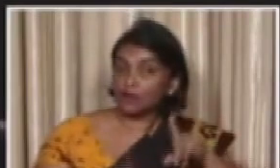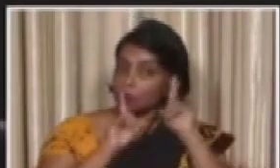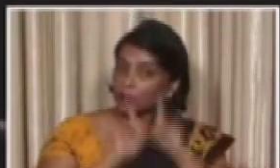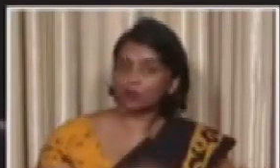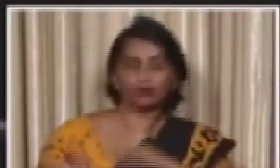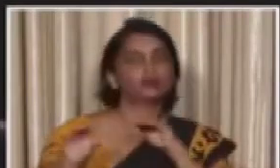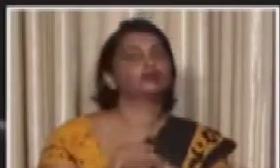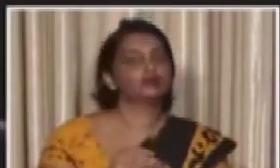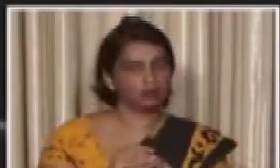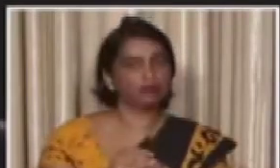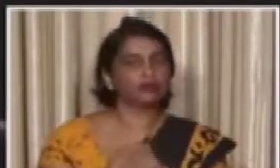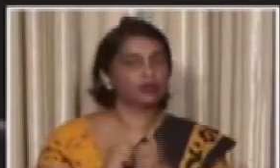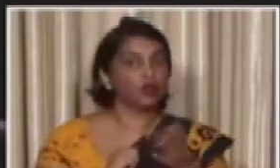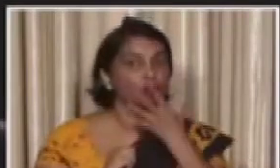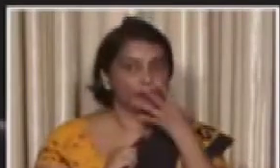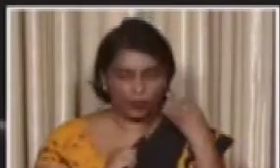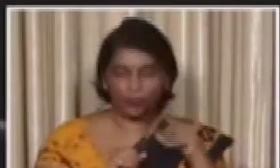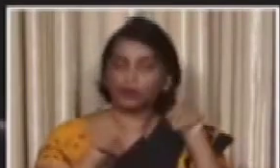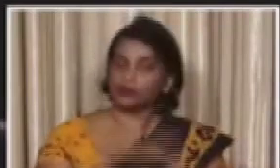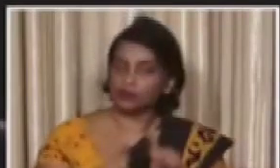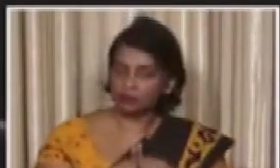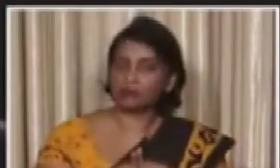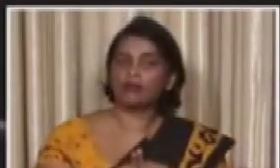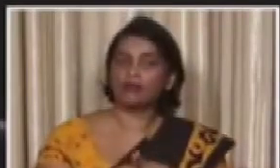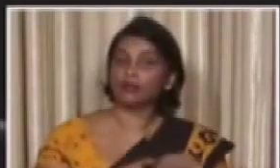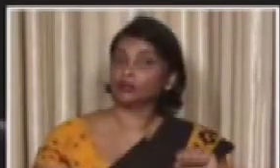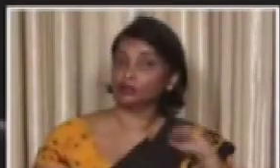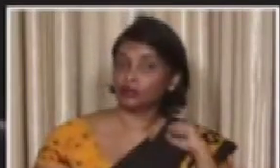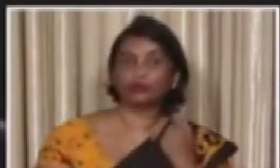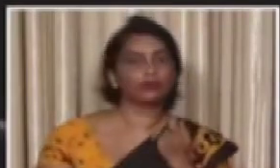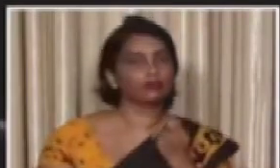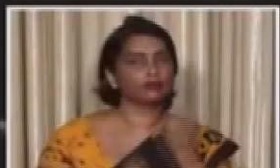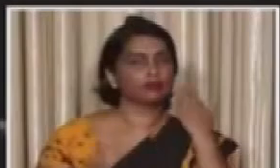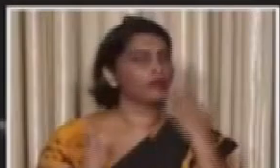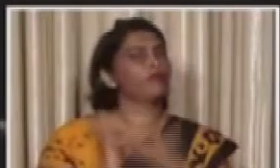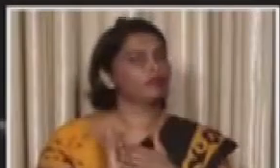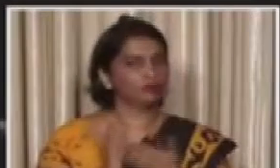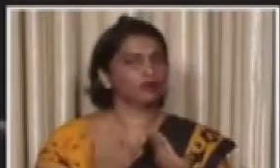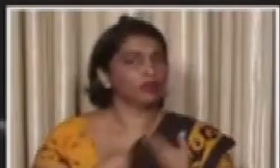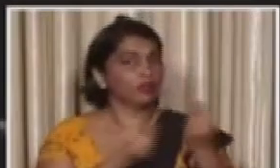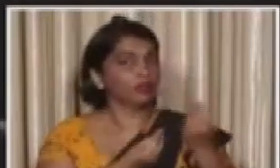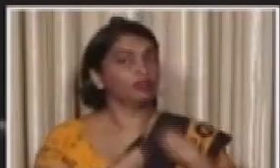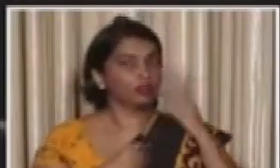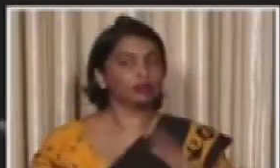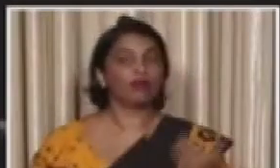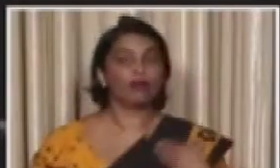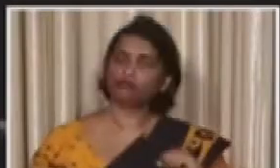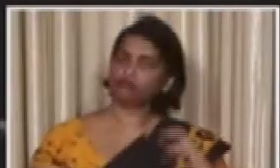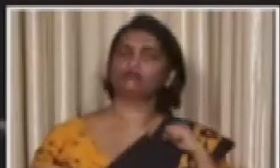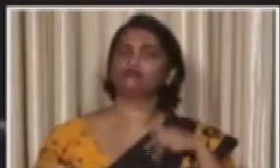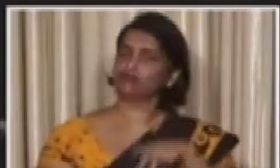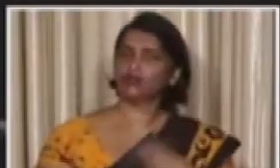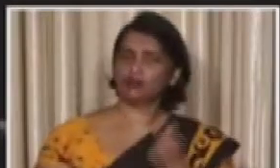පෙනී සිටීමට ඇති කළ පුරුද්ද. ඒ වගේම ශක්තිමත් ආර්ථික පදනමක් අපිට ඇති කරලා දීලා තියෙන අපේ කොන්ද කෙලින්